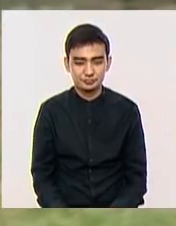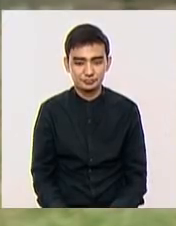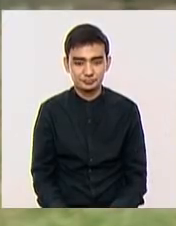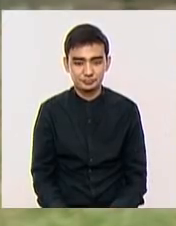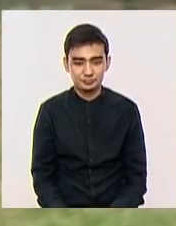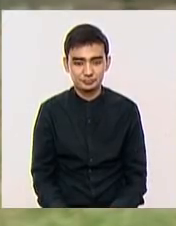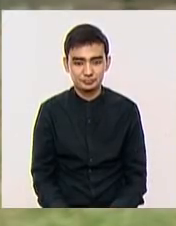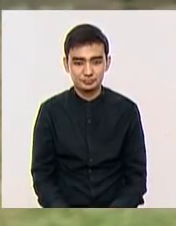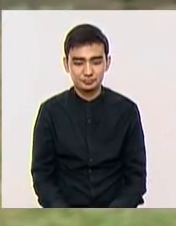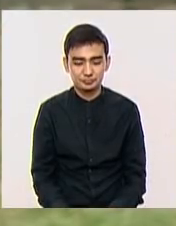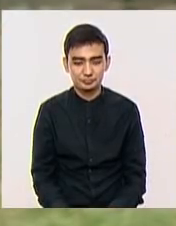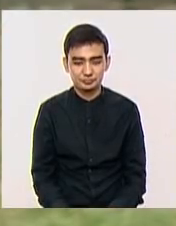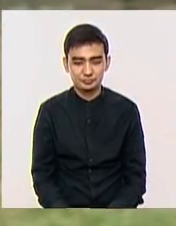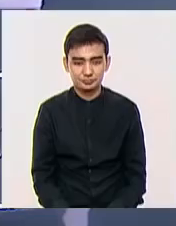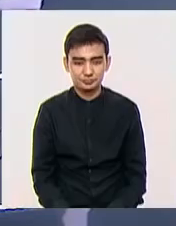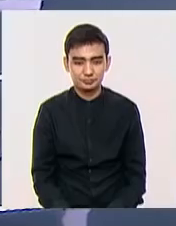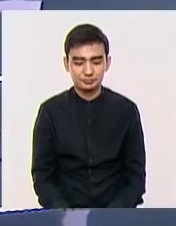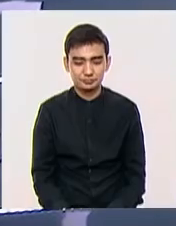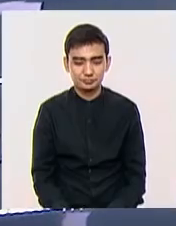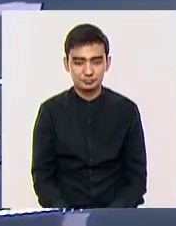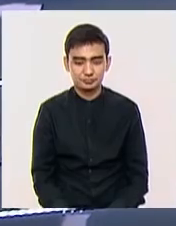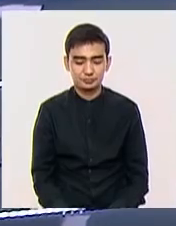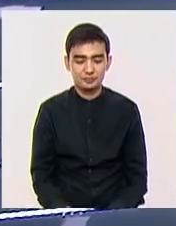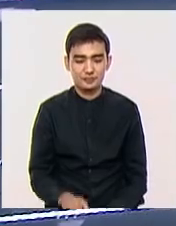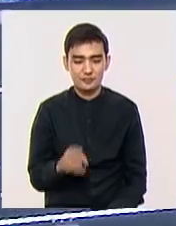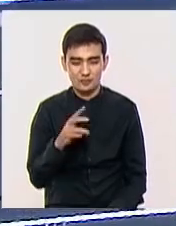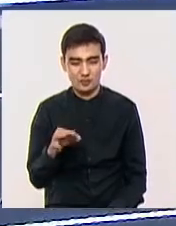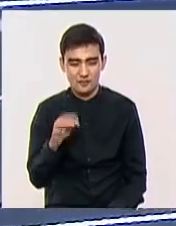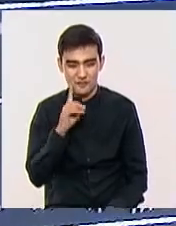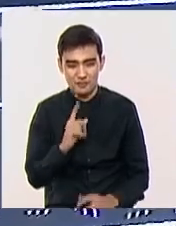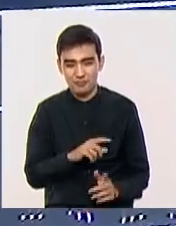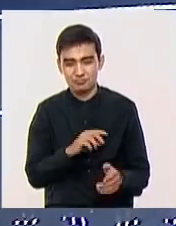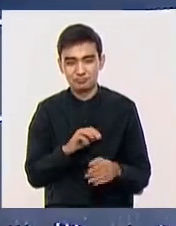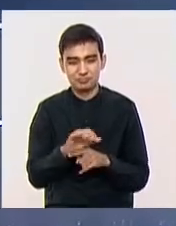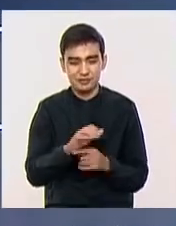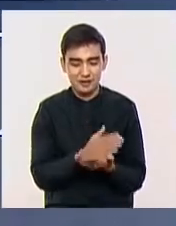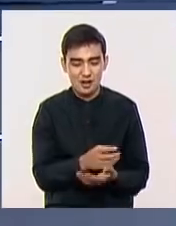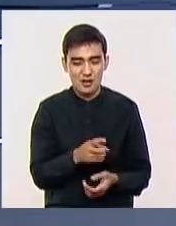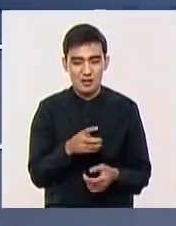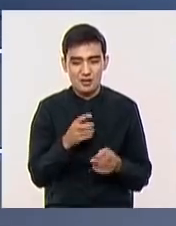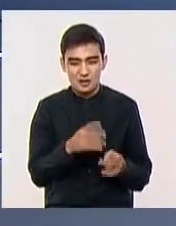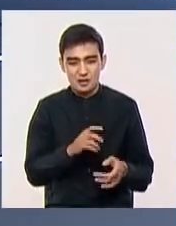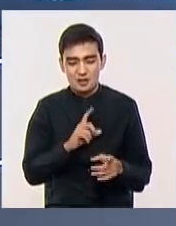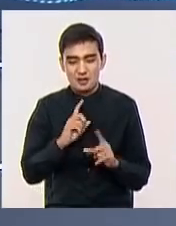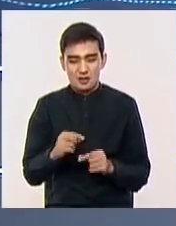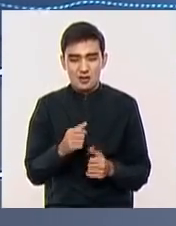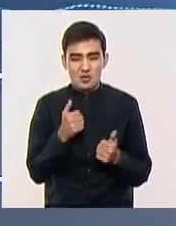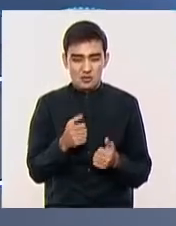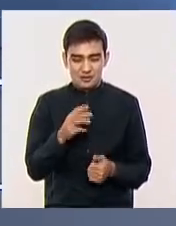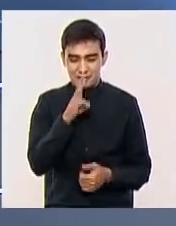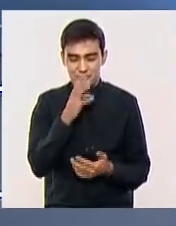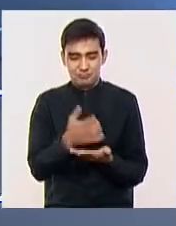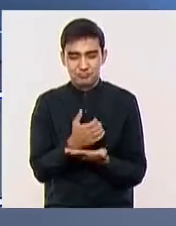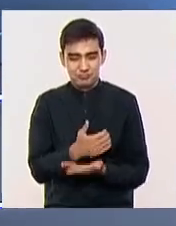Какимова, Информбюро. Ну а пока одни приезжают, другие активно покидают страну в поисках хорошего